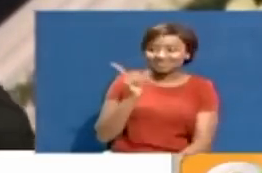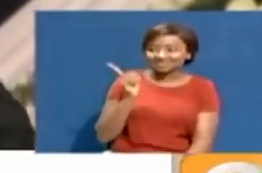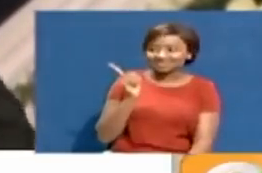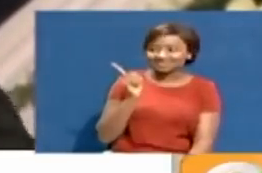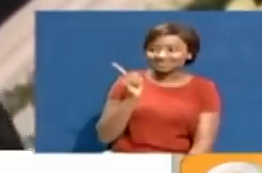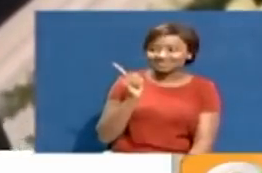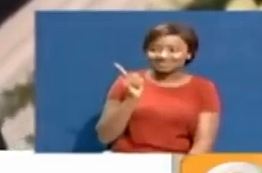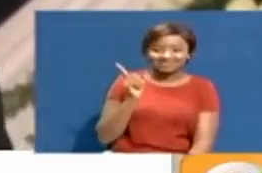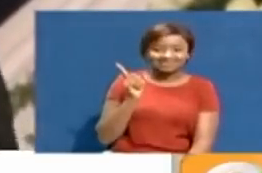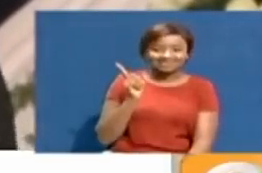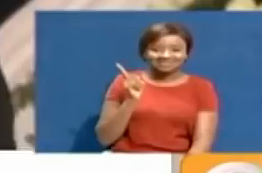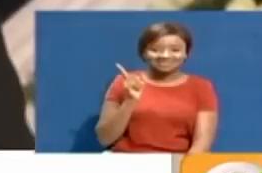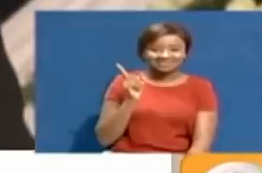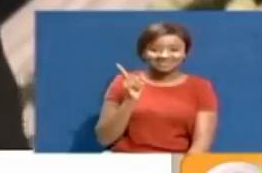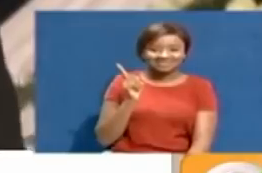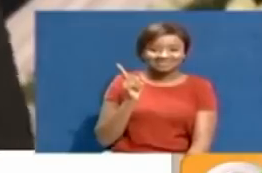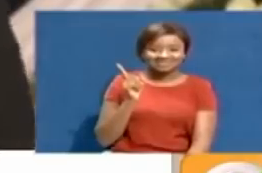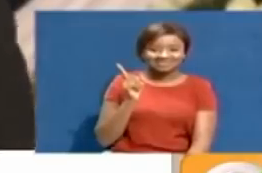Kuna moja alininua, I mean,